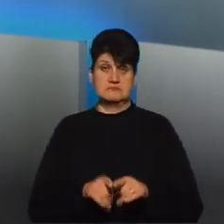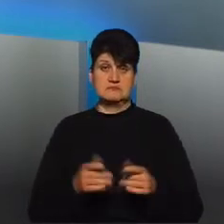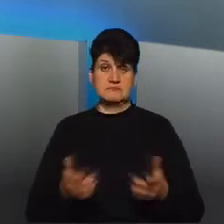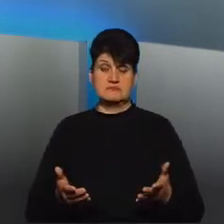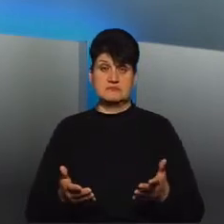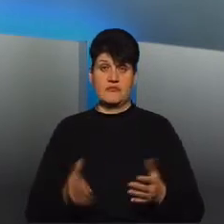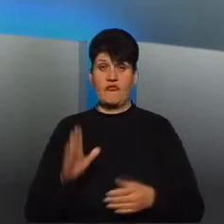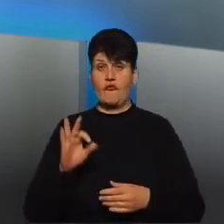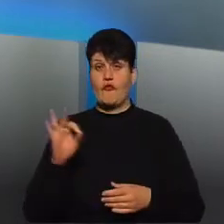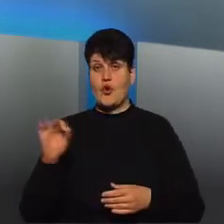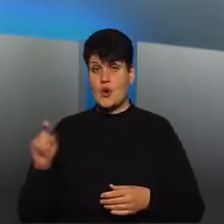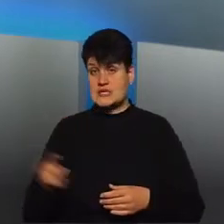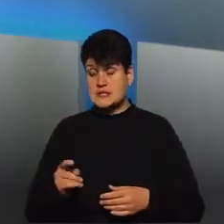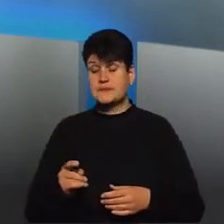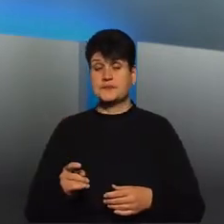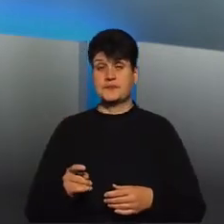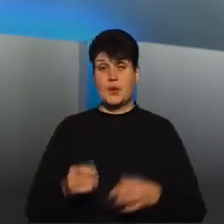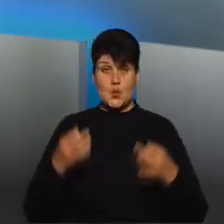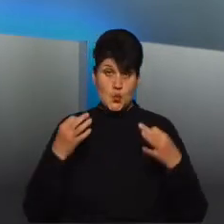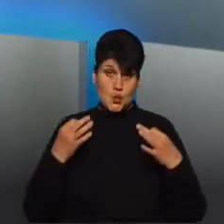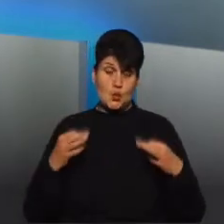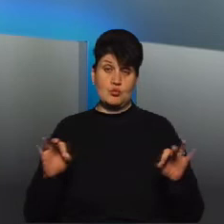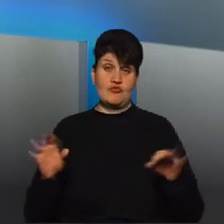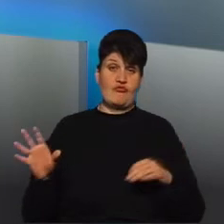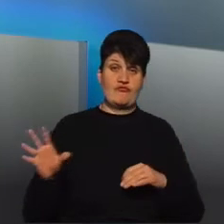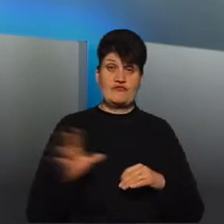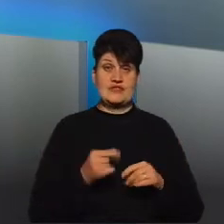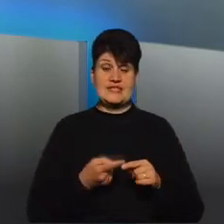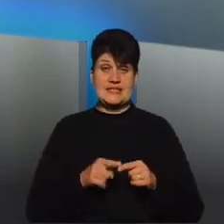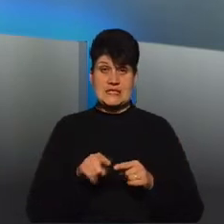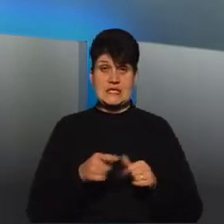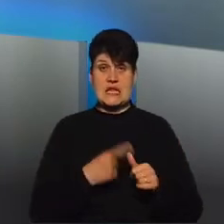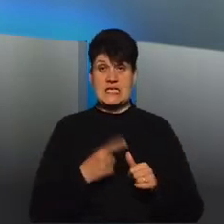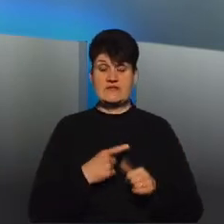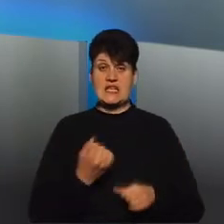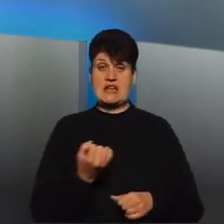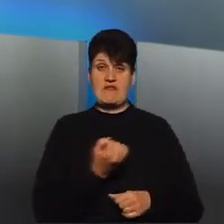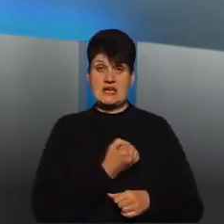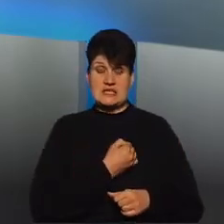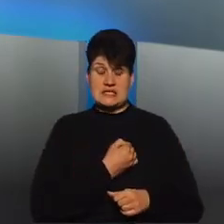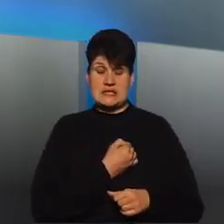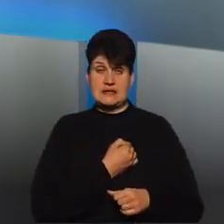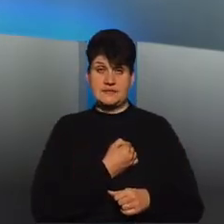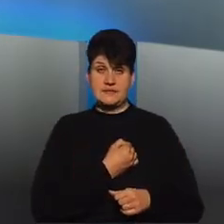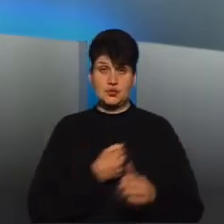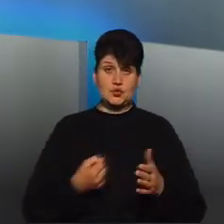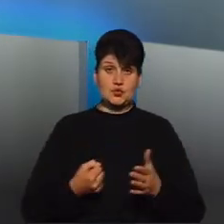ВООЗ допустило всі ці названі вакцини, в принципі, до використання